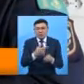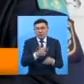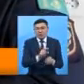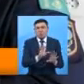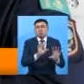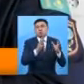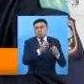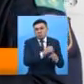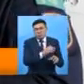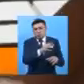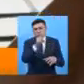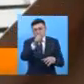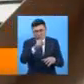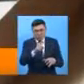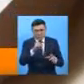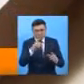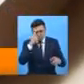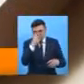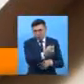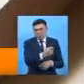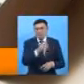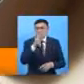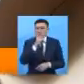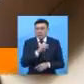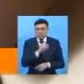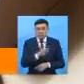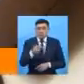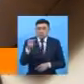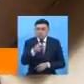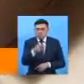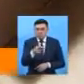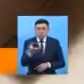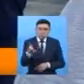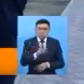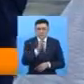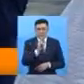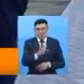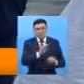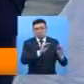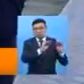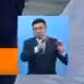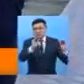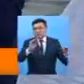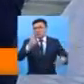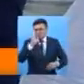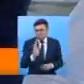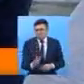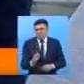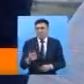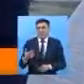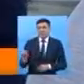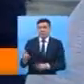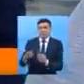В этом году датчики планируется установить более чем в 1000 квартирах. Кроме того, совместно с представителями филиала «Кастрансгаз» Аймак